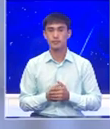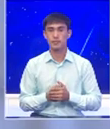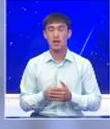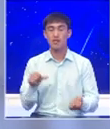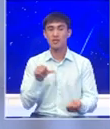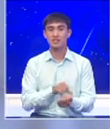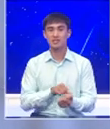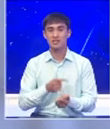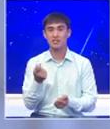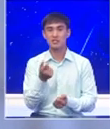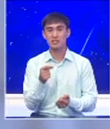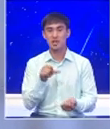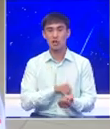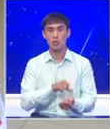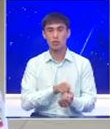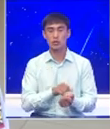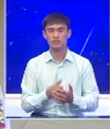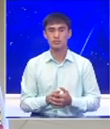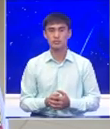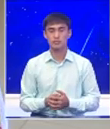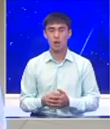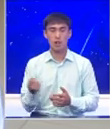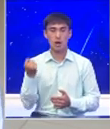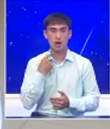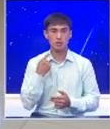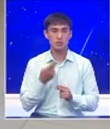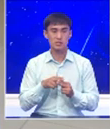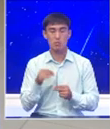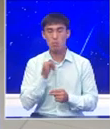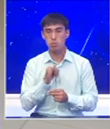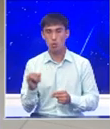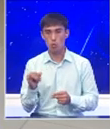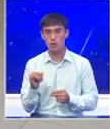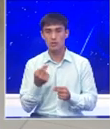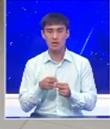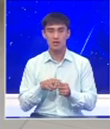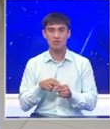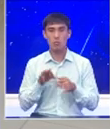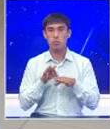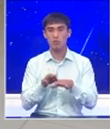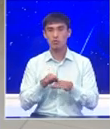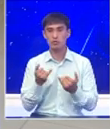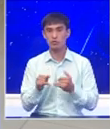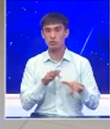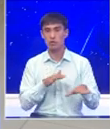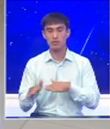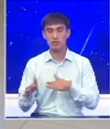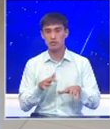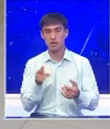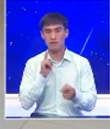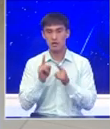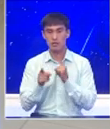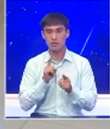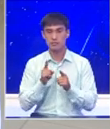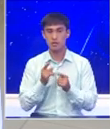наркотические вещества, наркология, алкоголизм – это самое плохое. Вот для этого проводится сегодняшняя профилактическая